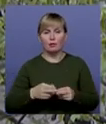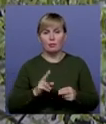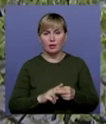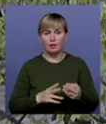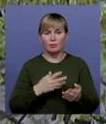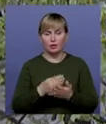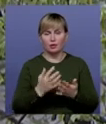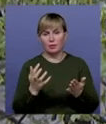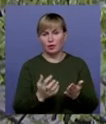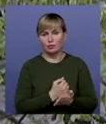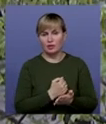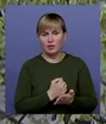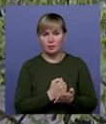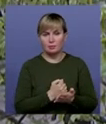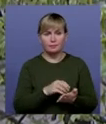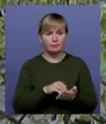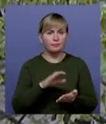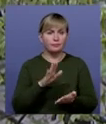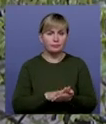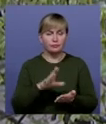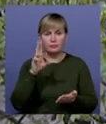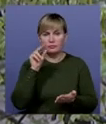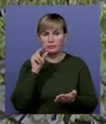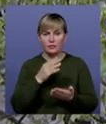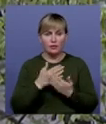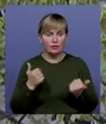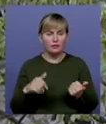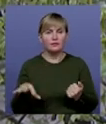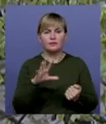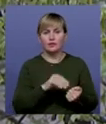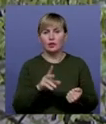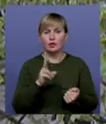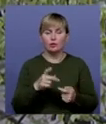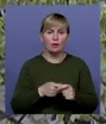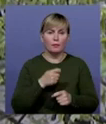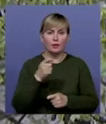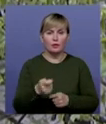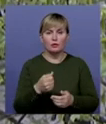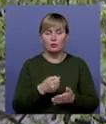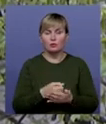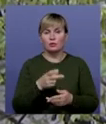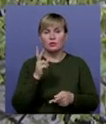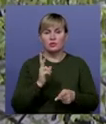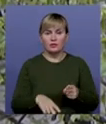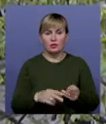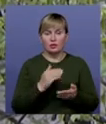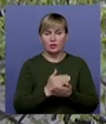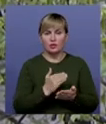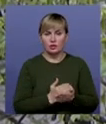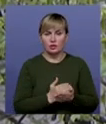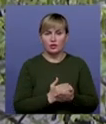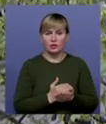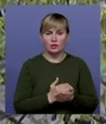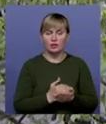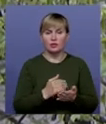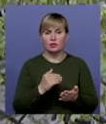платежи получаются. Фиксированной даты нету. Все, кто подал до завершения режима